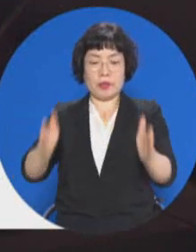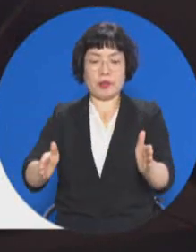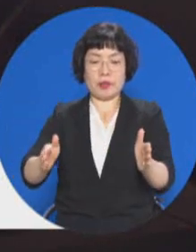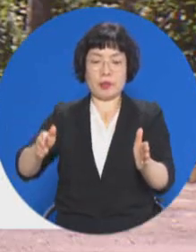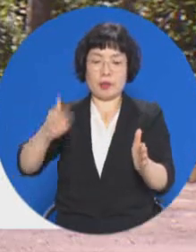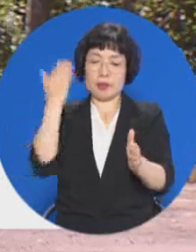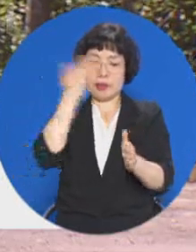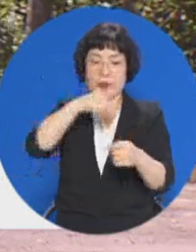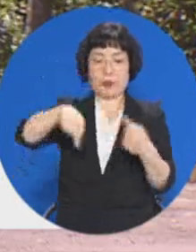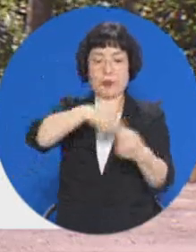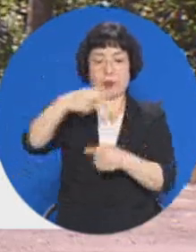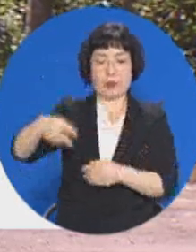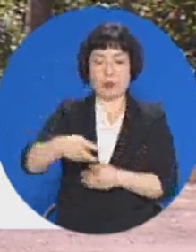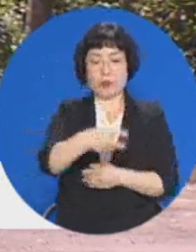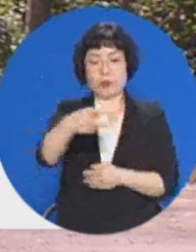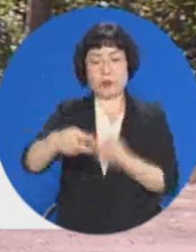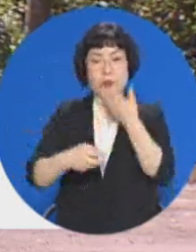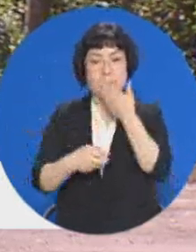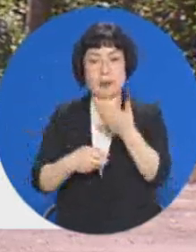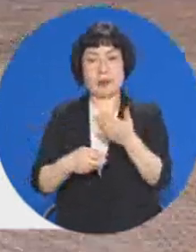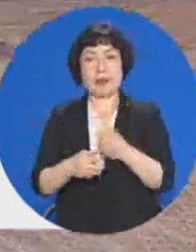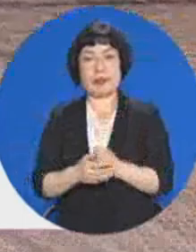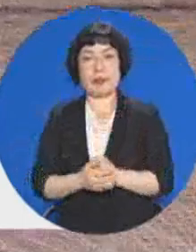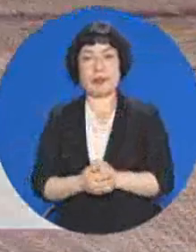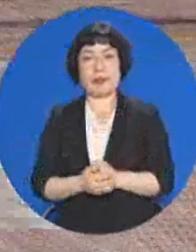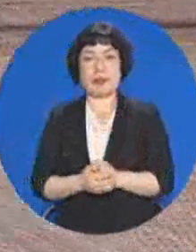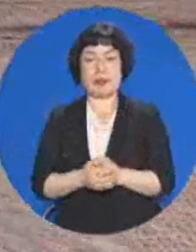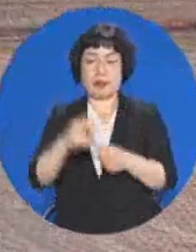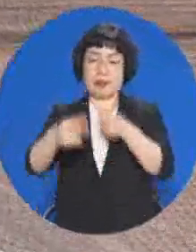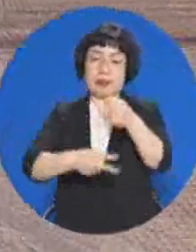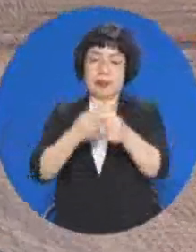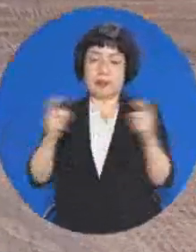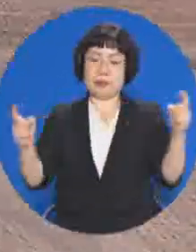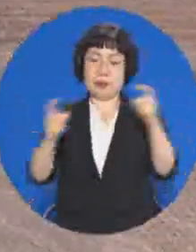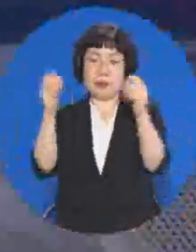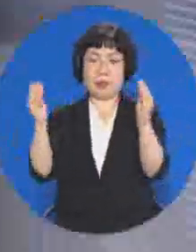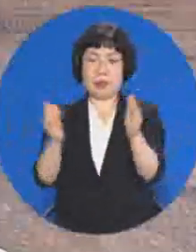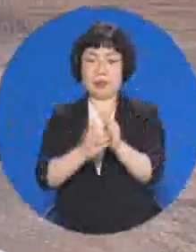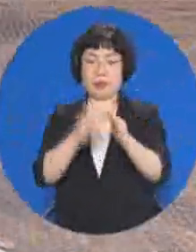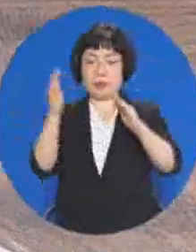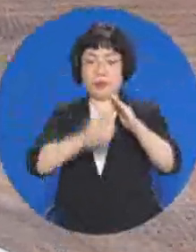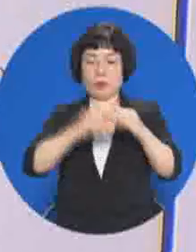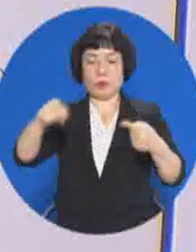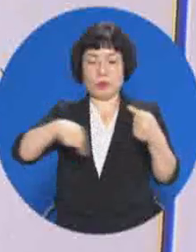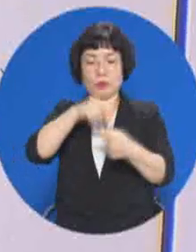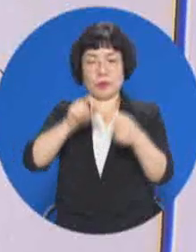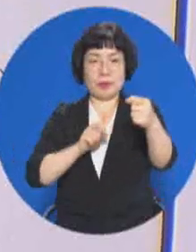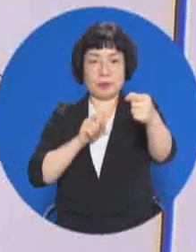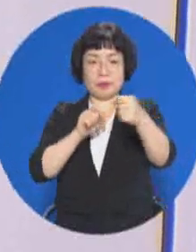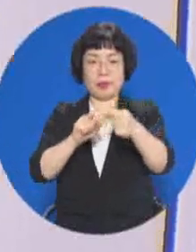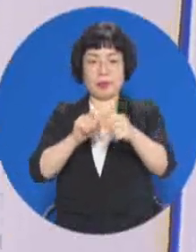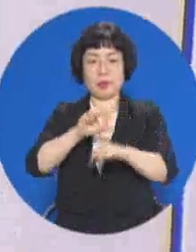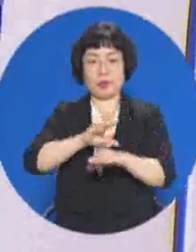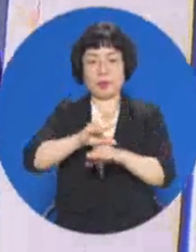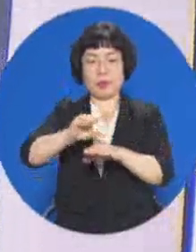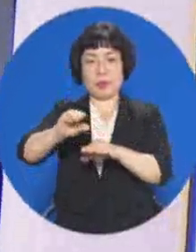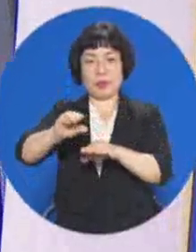구간은 친환경 관람차가 투입됩니다. 2년여의 분쟁을 마무리하고 정상 운행을 앞둔 순천만